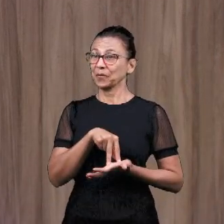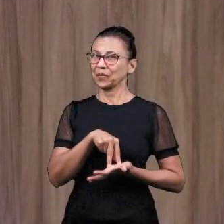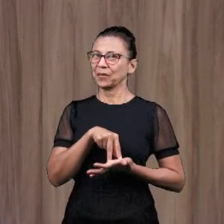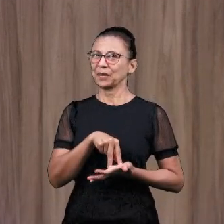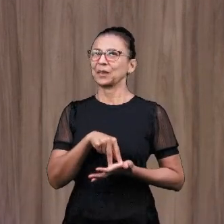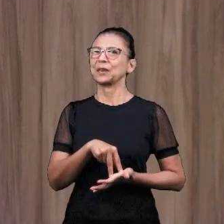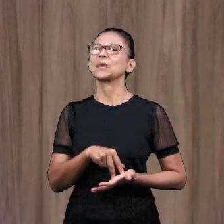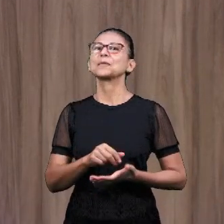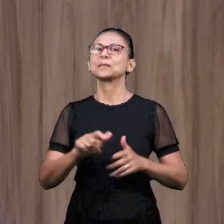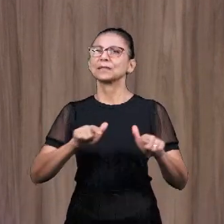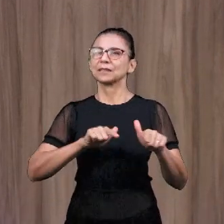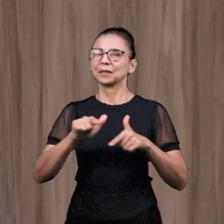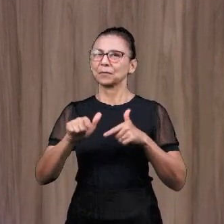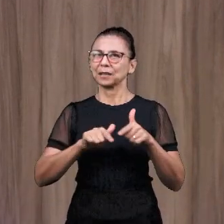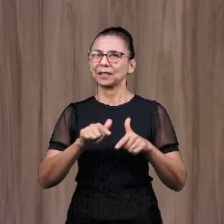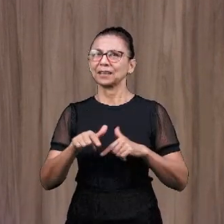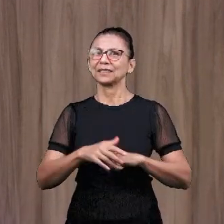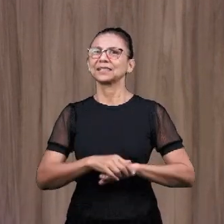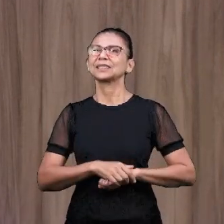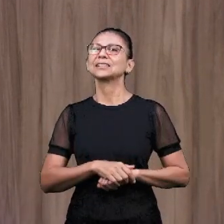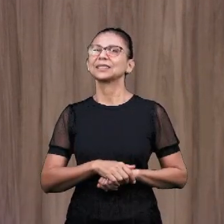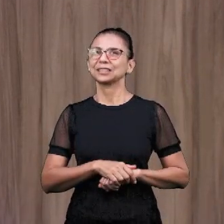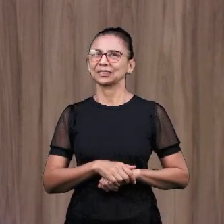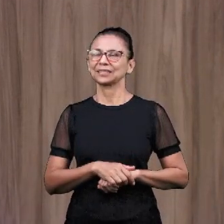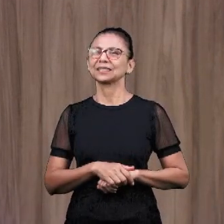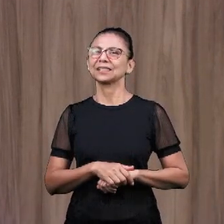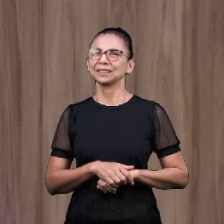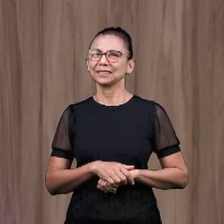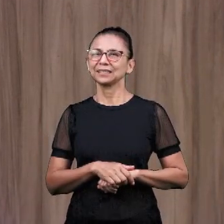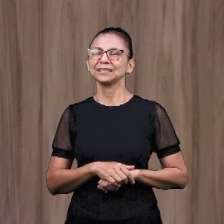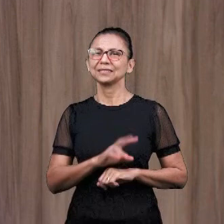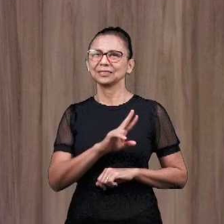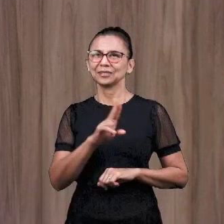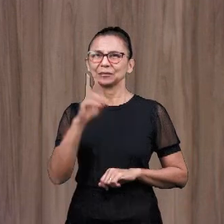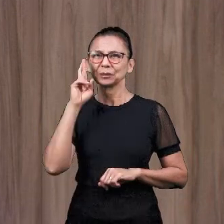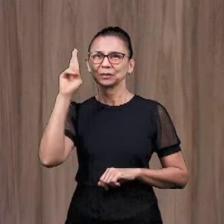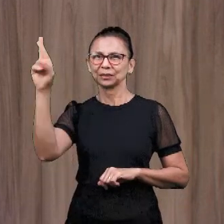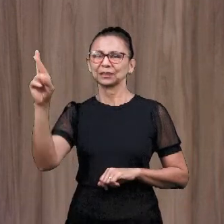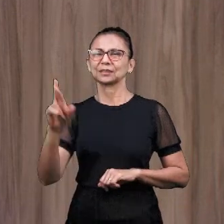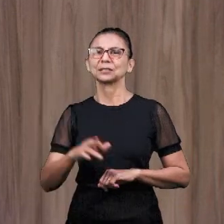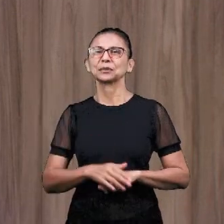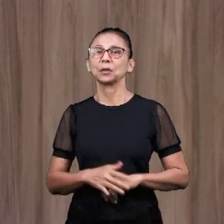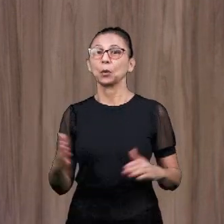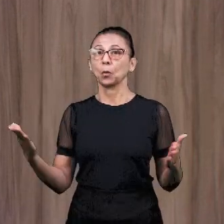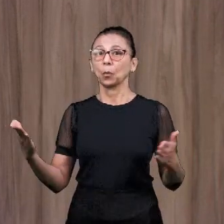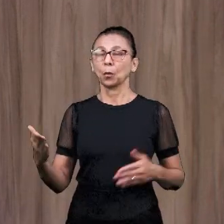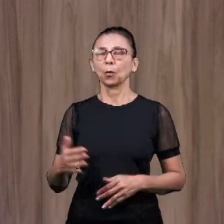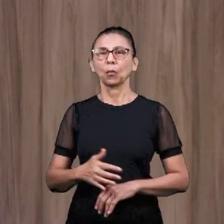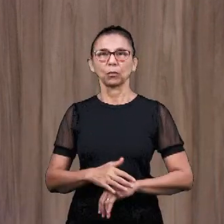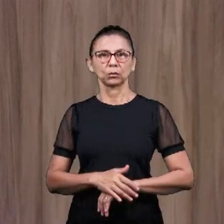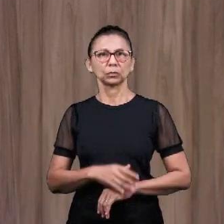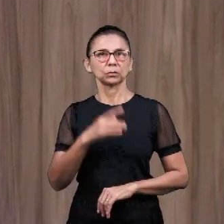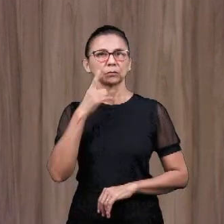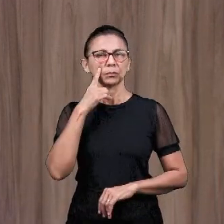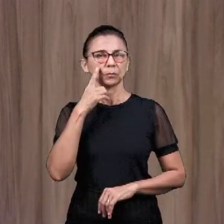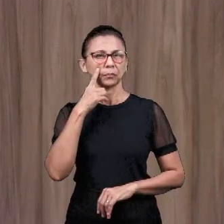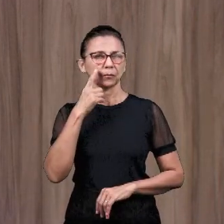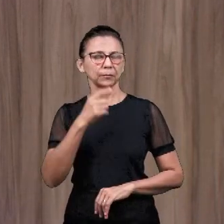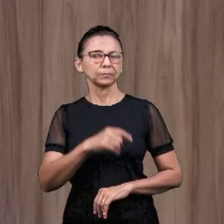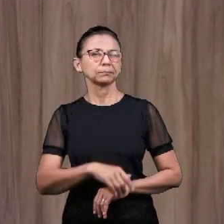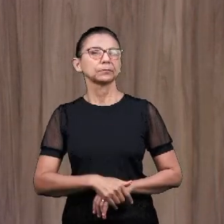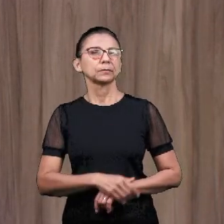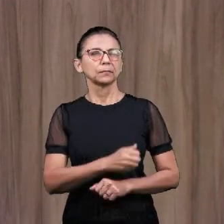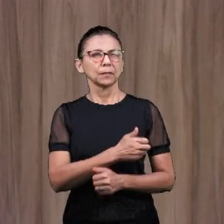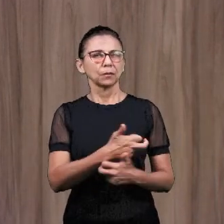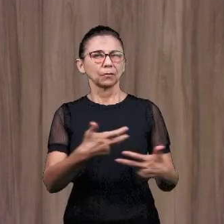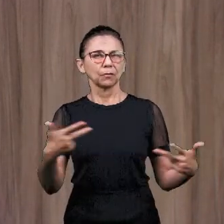réalisation et adoration au nom du Seigneur. Dans les participations d'aujourd'hui, nous allons voir plusieurs travaux